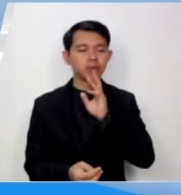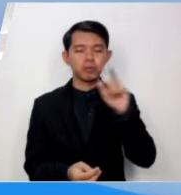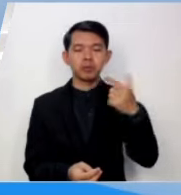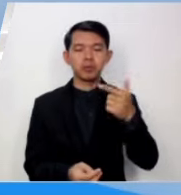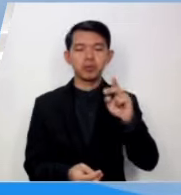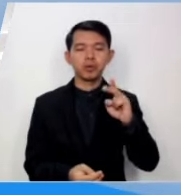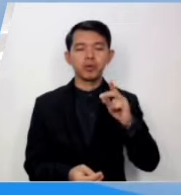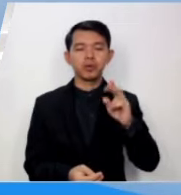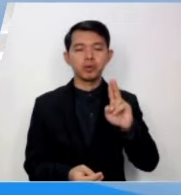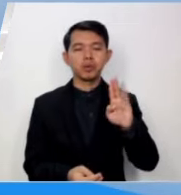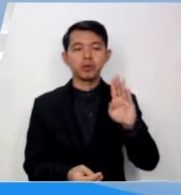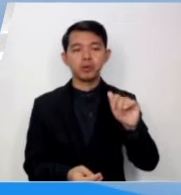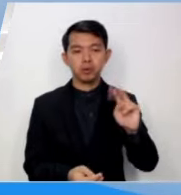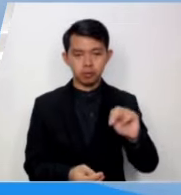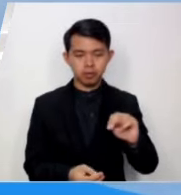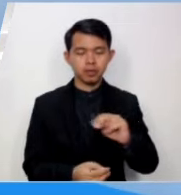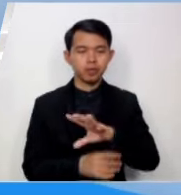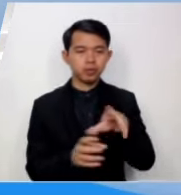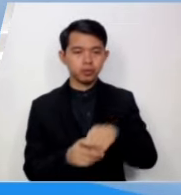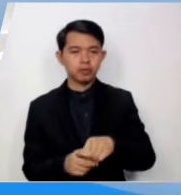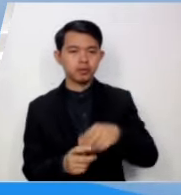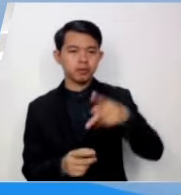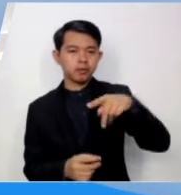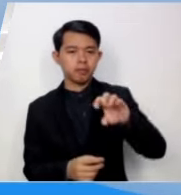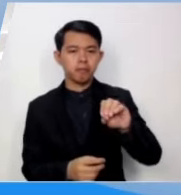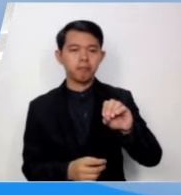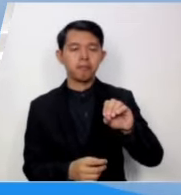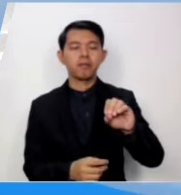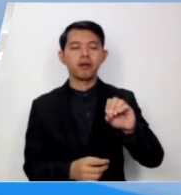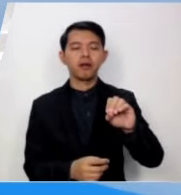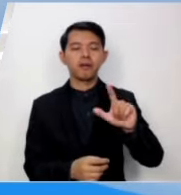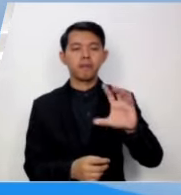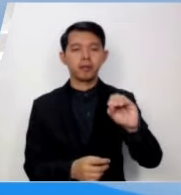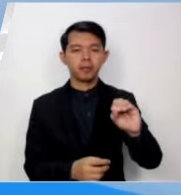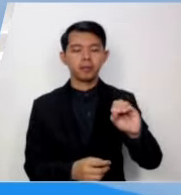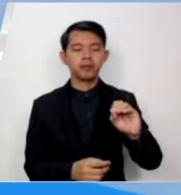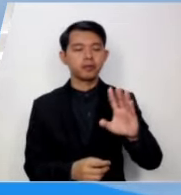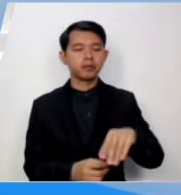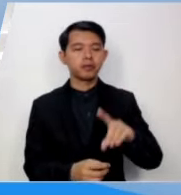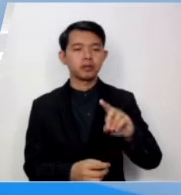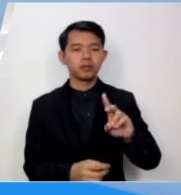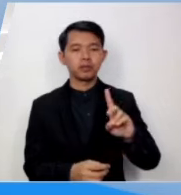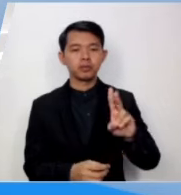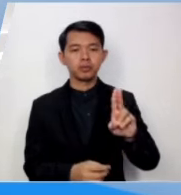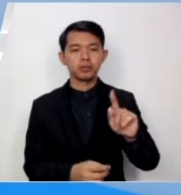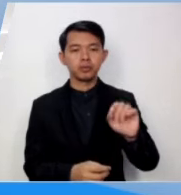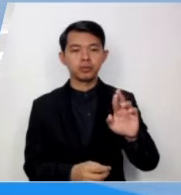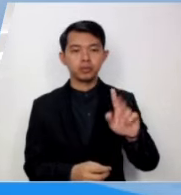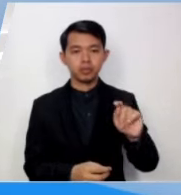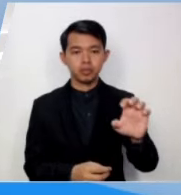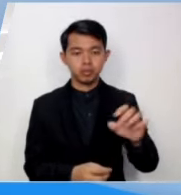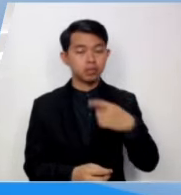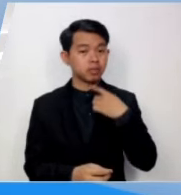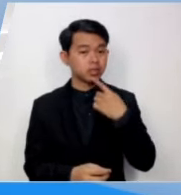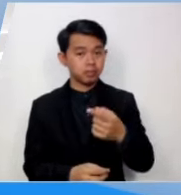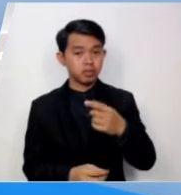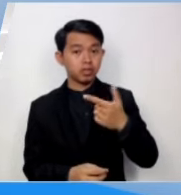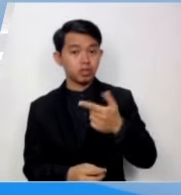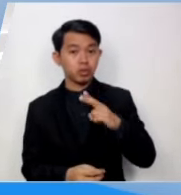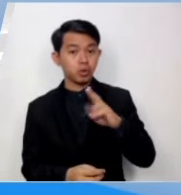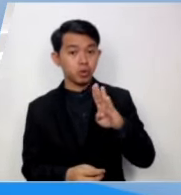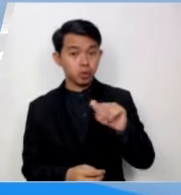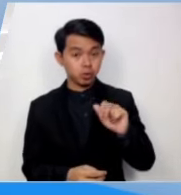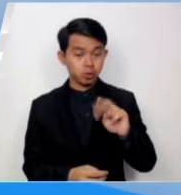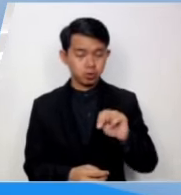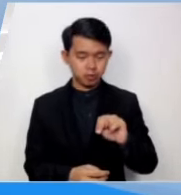si Congressman Paolo Duterte. Ipinunto rin niyang mismo si Guban na ang nagsabi noon na gawa-gawa lang ang mga payag niya